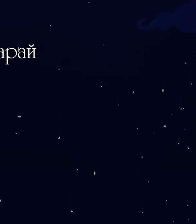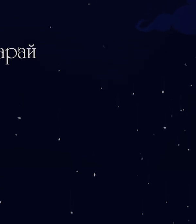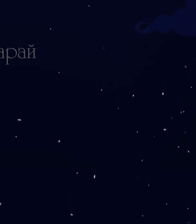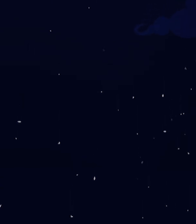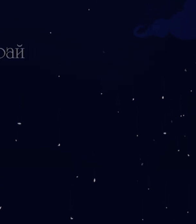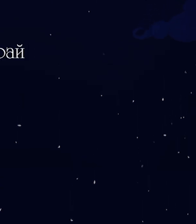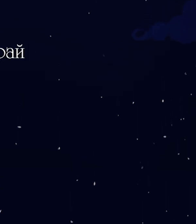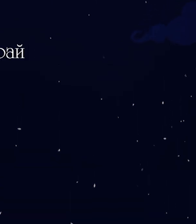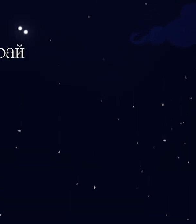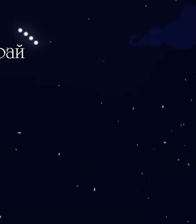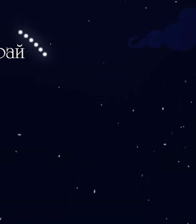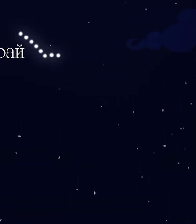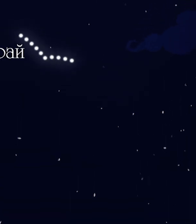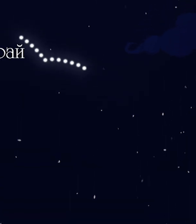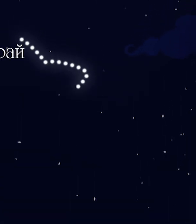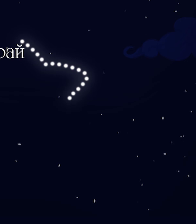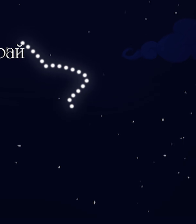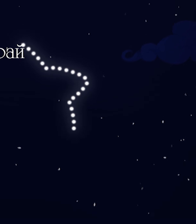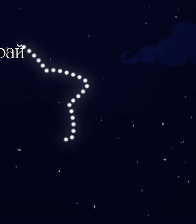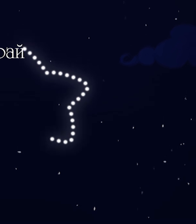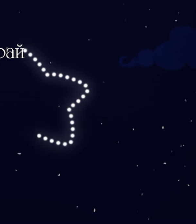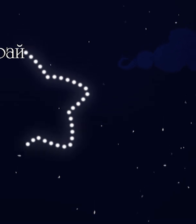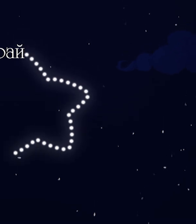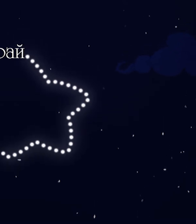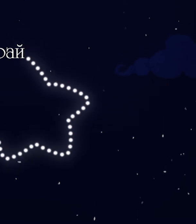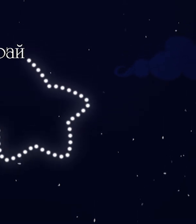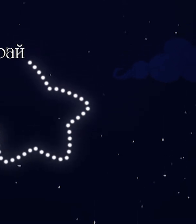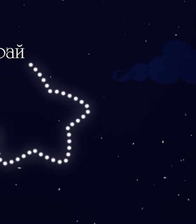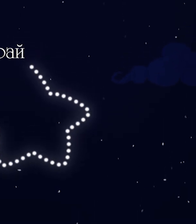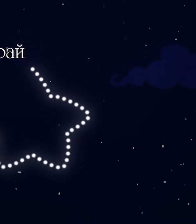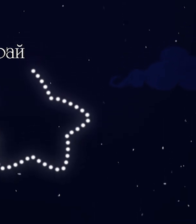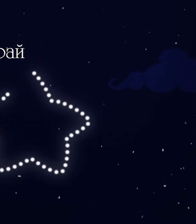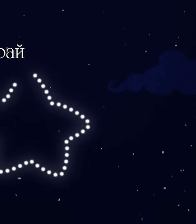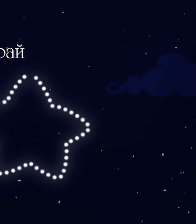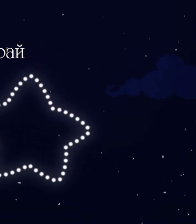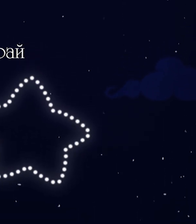уншаарай. Мөнх тун хоёртой